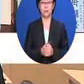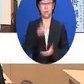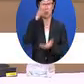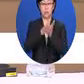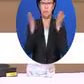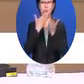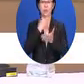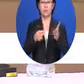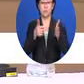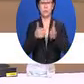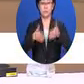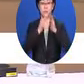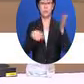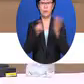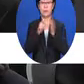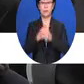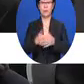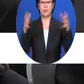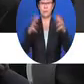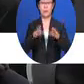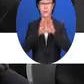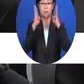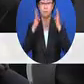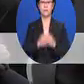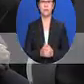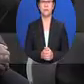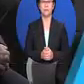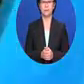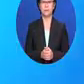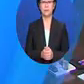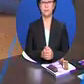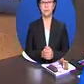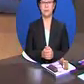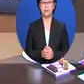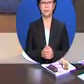천안형 복지재단을 설립하기 위해 시민공청회를 개최했습니다.